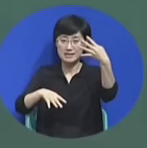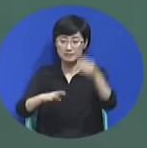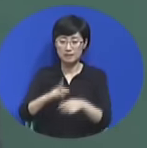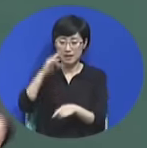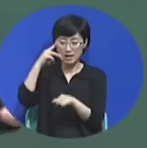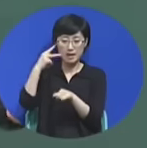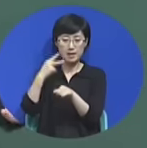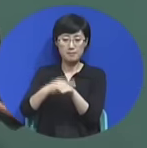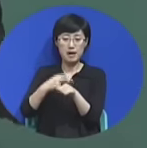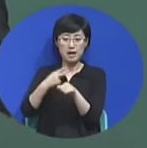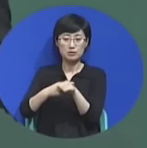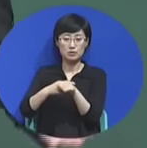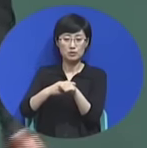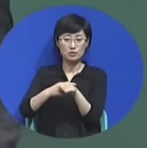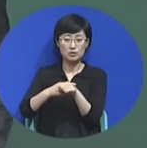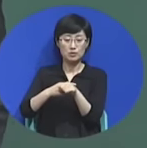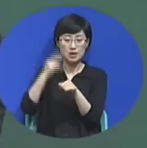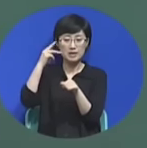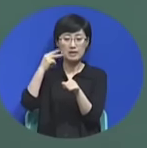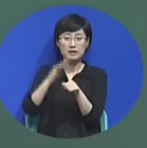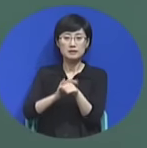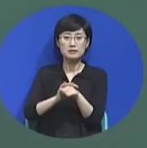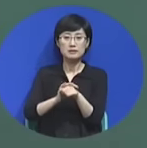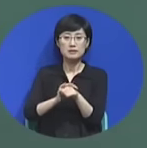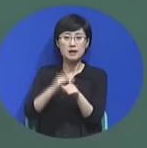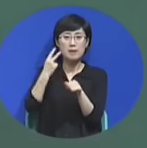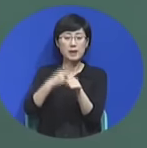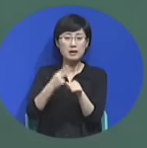바울의 일체의 비결을 고백하죠.